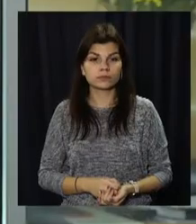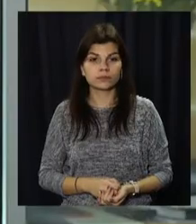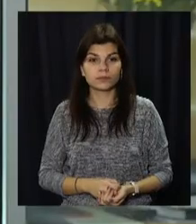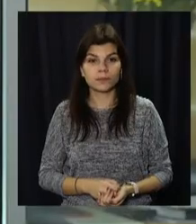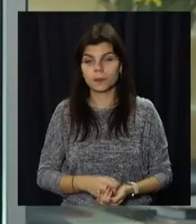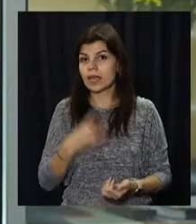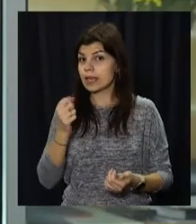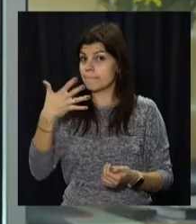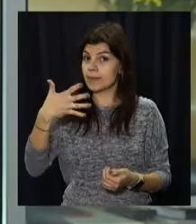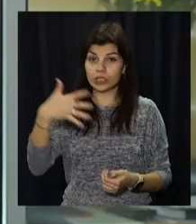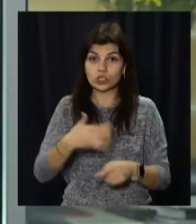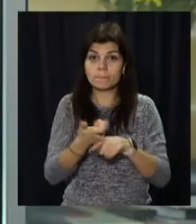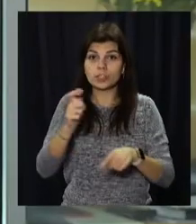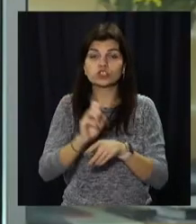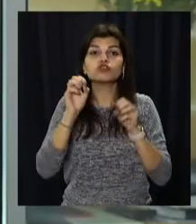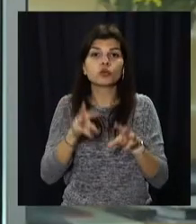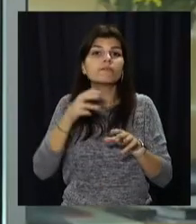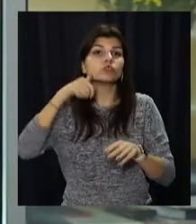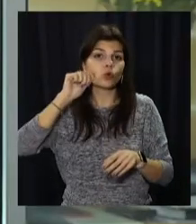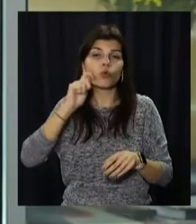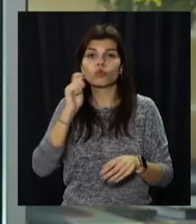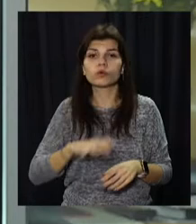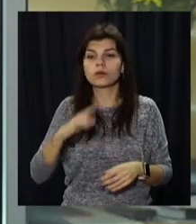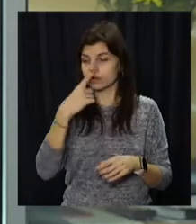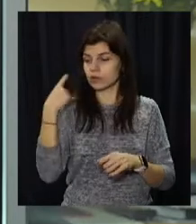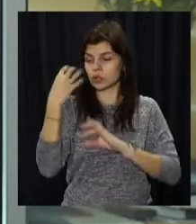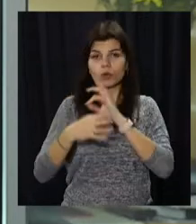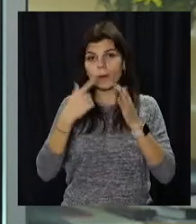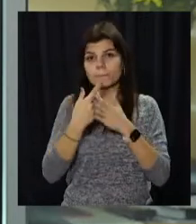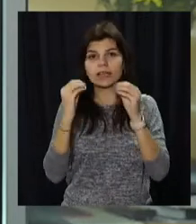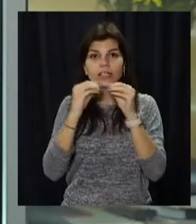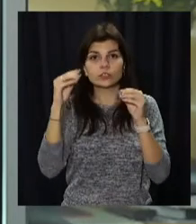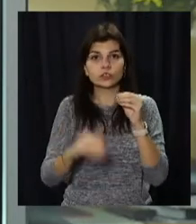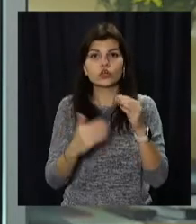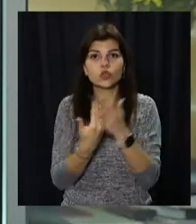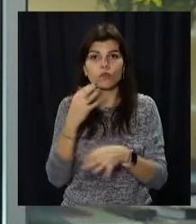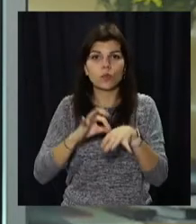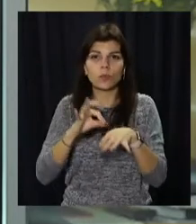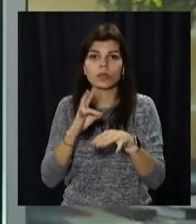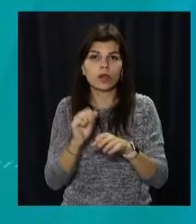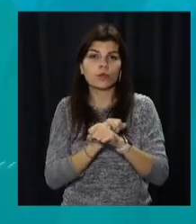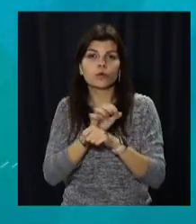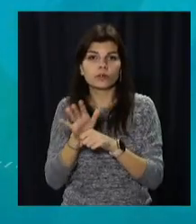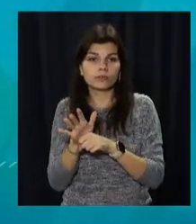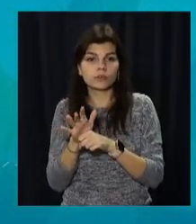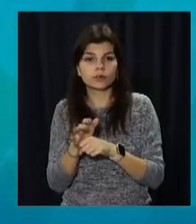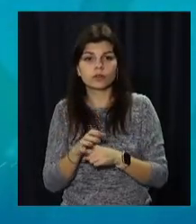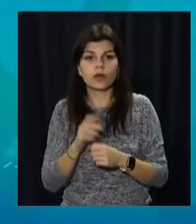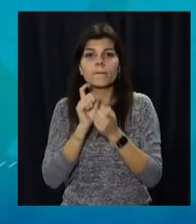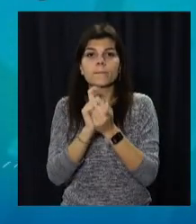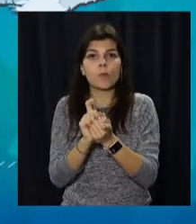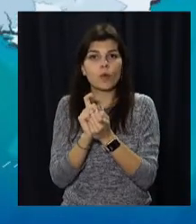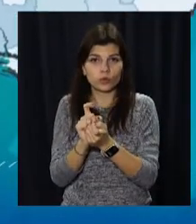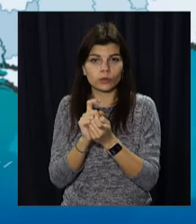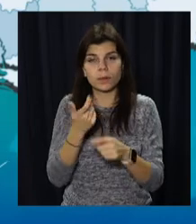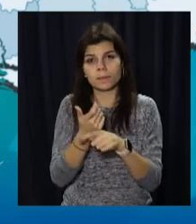На 5 тисяч більше, ніж вчора. В Україні за минулу добу понад 10 тисяч нових хворих на коронавірус. Побороли